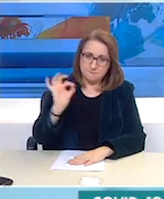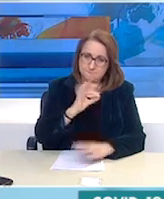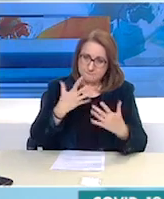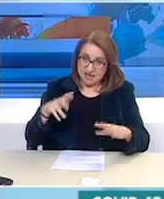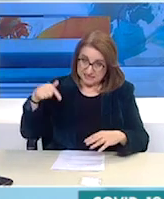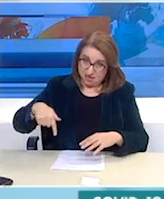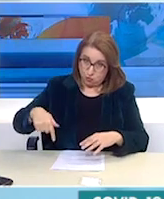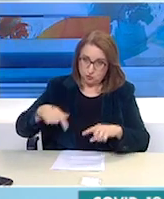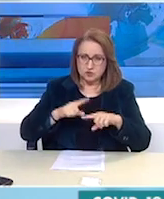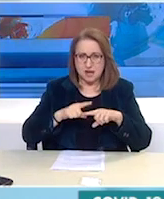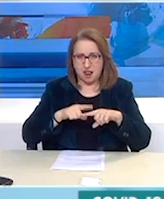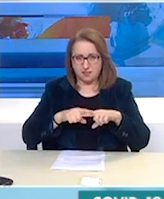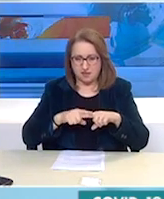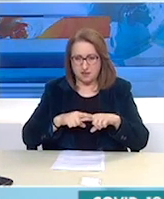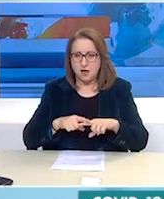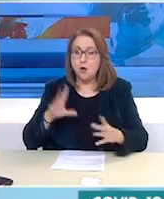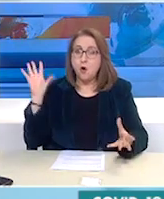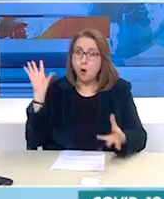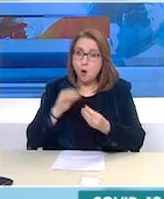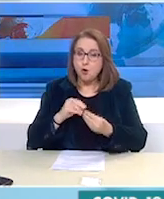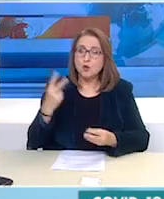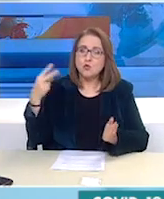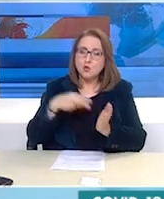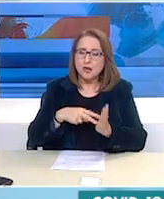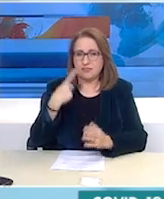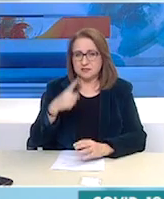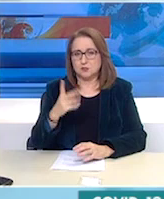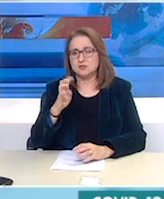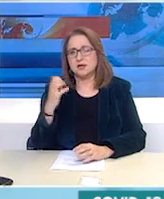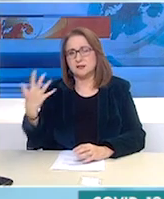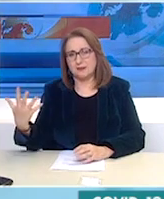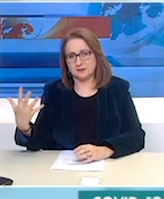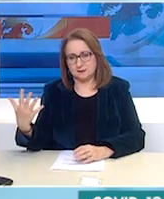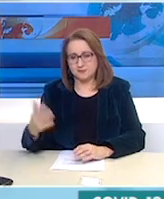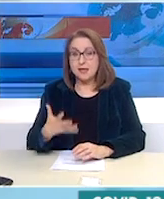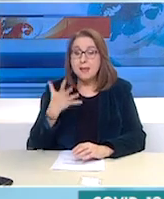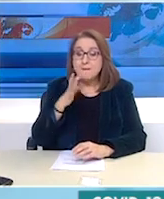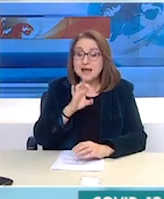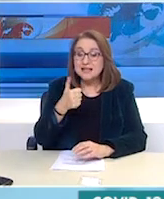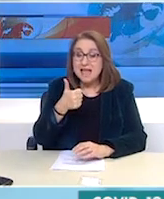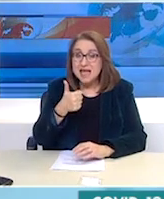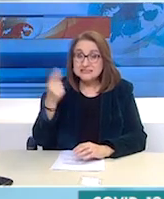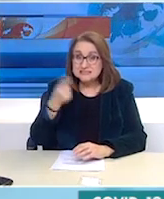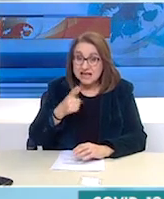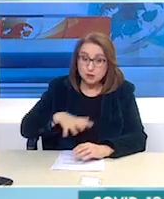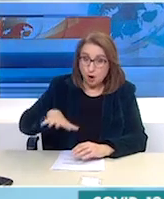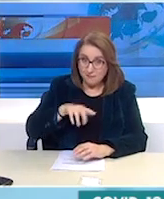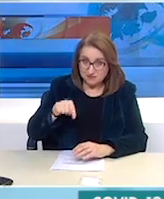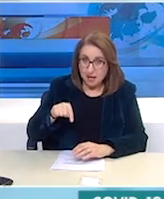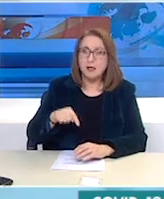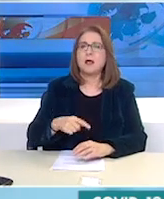Ο συνολικός αριθμός των κρούσματων είναι 2.145. Το 56% αφορά άντρες.